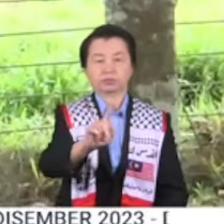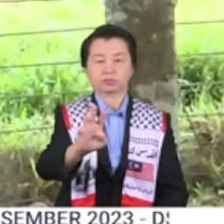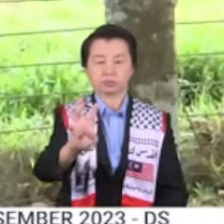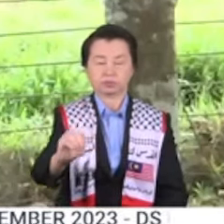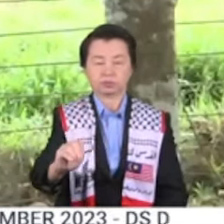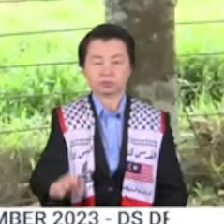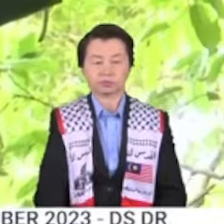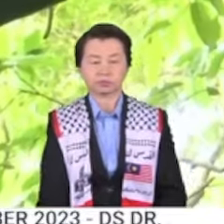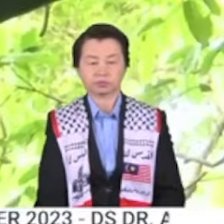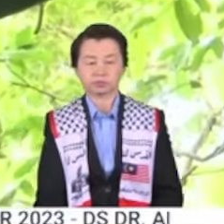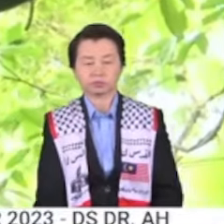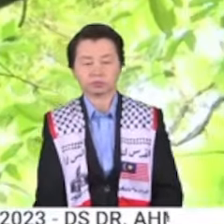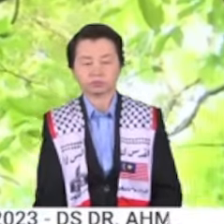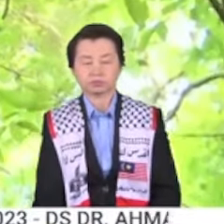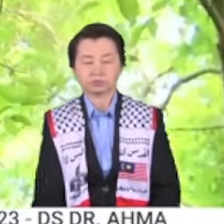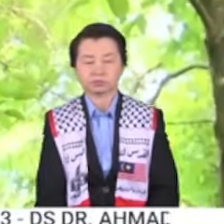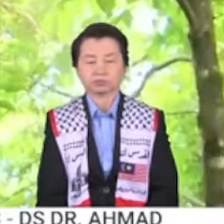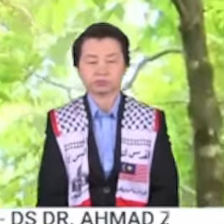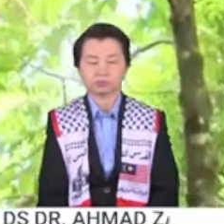RTM.